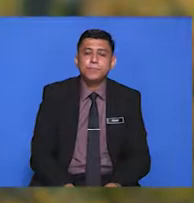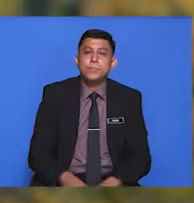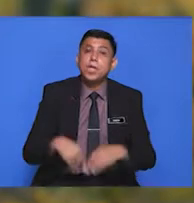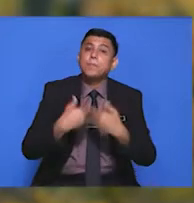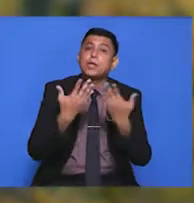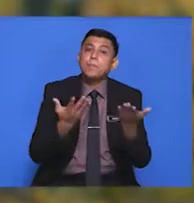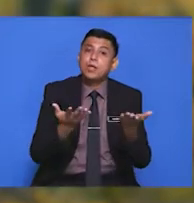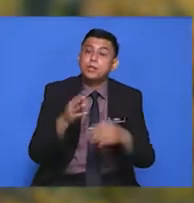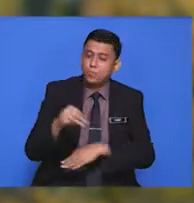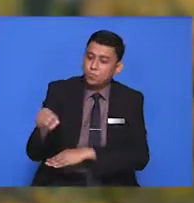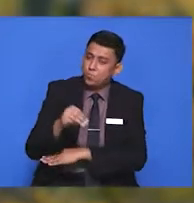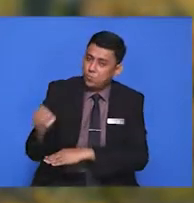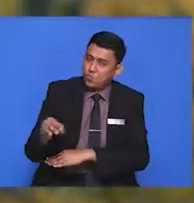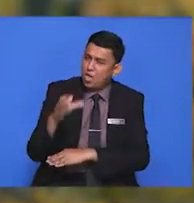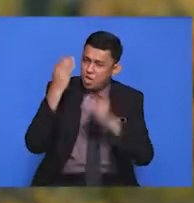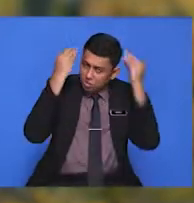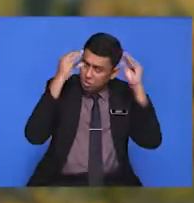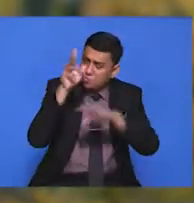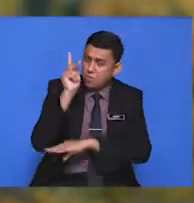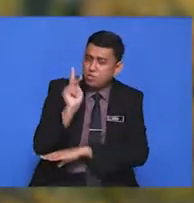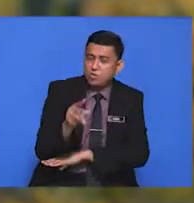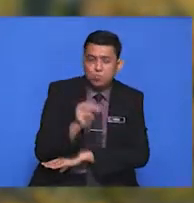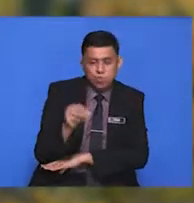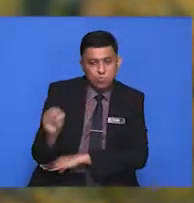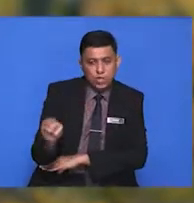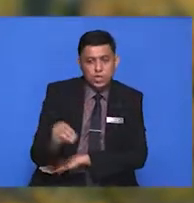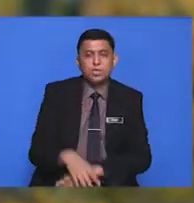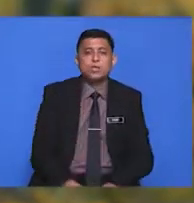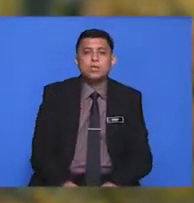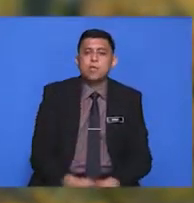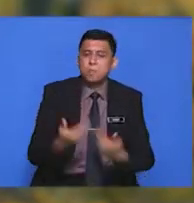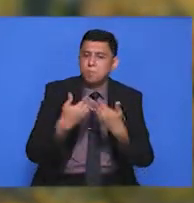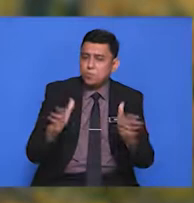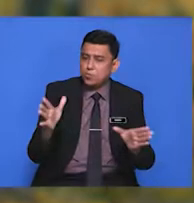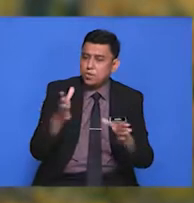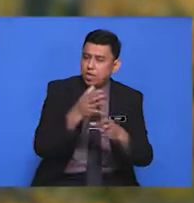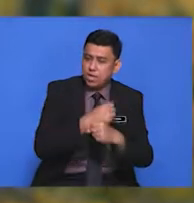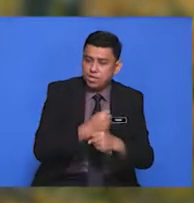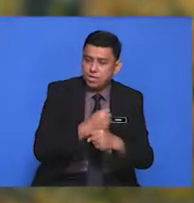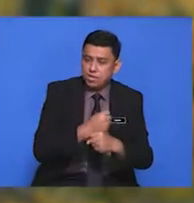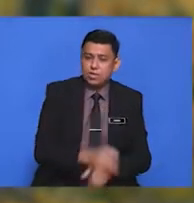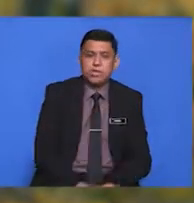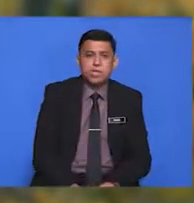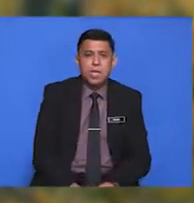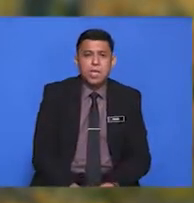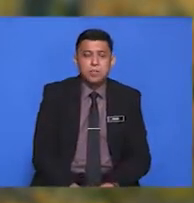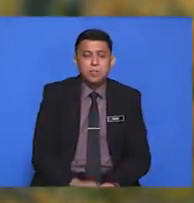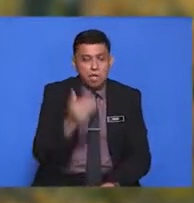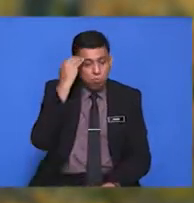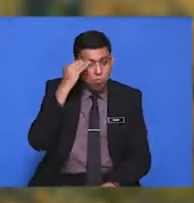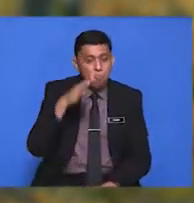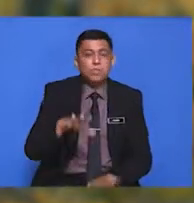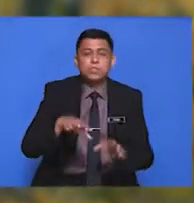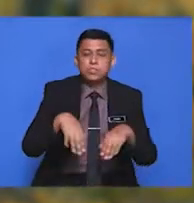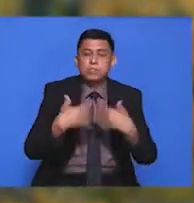Bagaimana murid-murid? Cikgu pasti murid-murid di hadapan cikgu sekarang ini sudah dapat menyenaraikan persoalan dengan